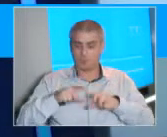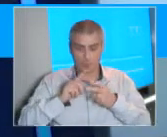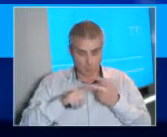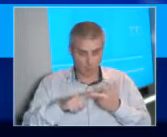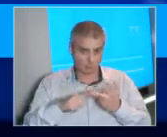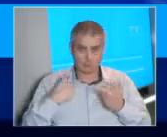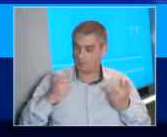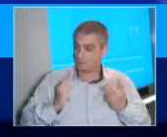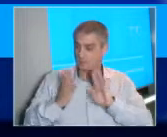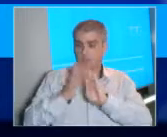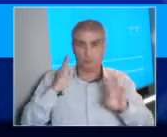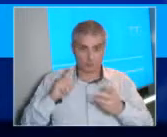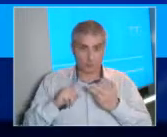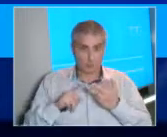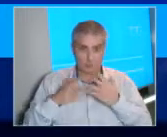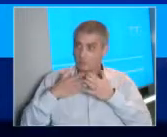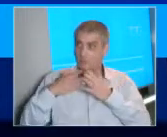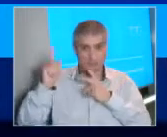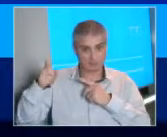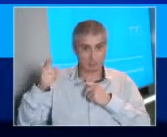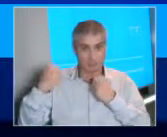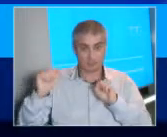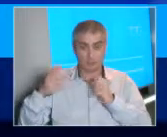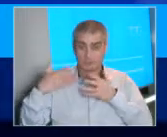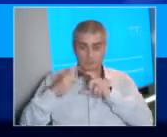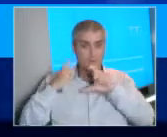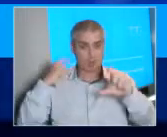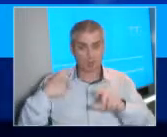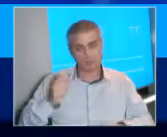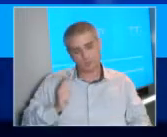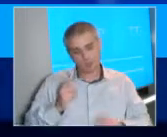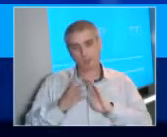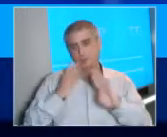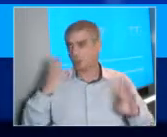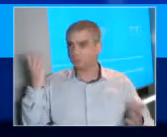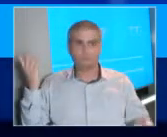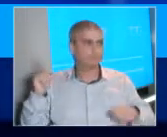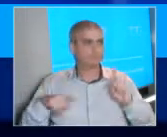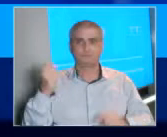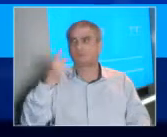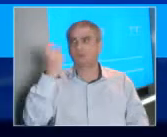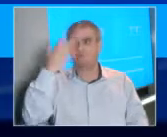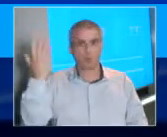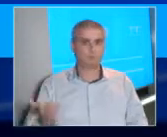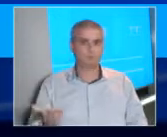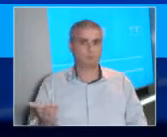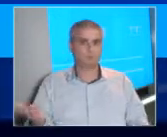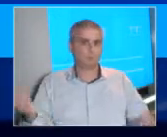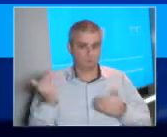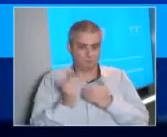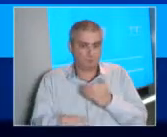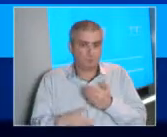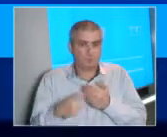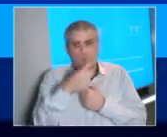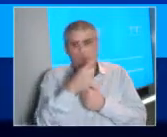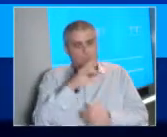אני מחכה בתור גם כשהנמל, אני צריך להוציא לשחרר משם יכולה, גם פה אני מחכה בתור לפעמים שבועות על גבי שבועות, ובסוף